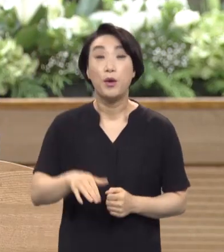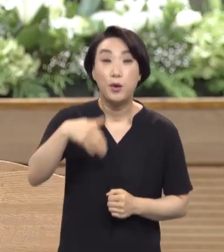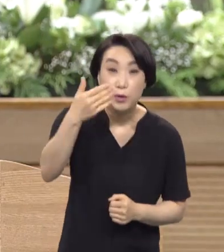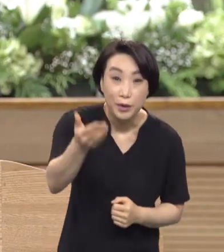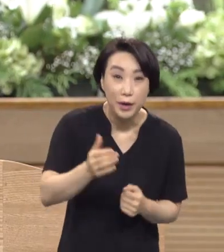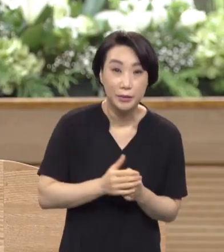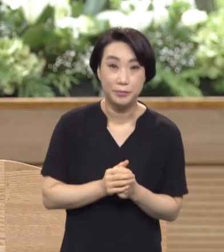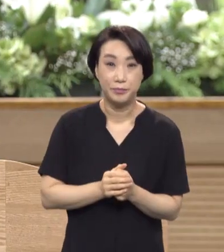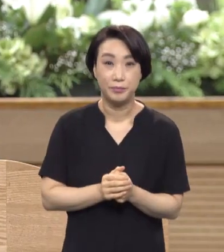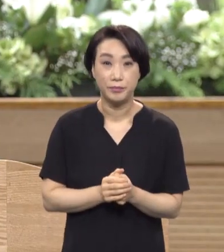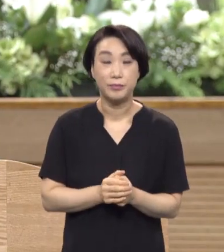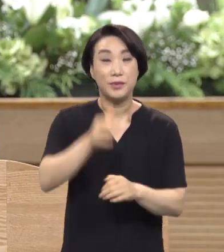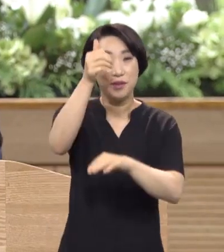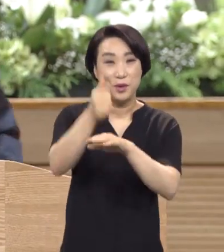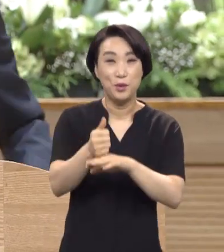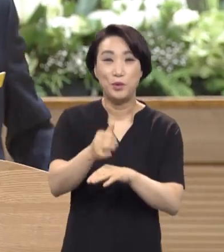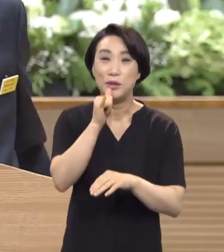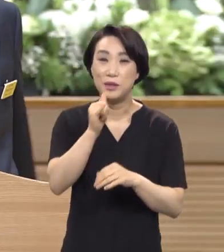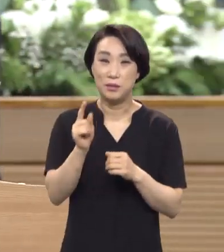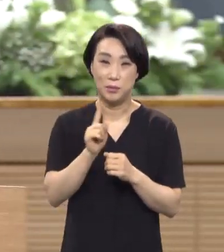뒤에 결론을 내놔요.